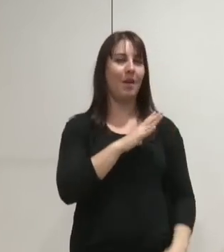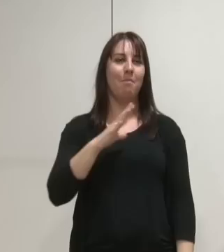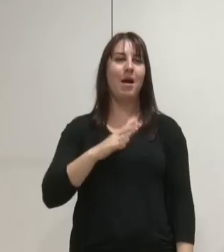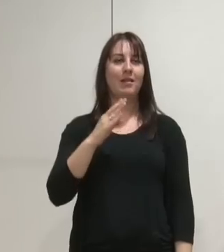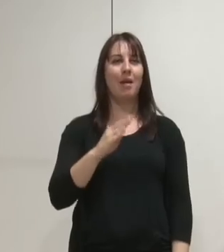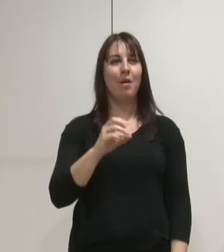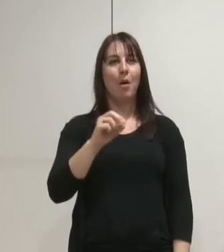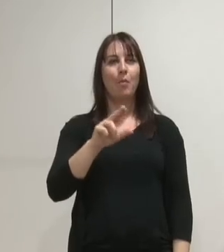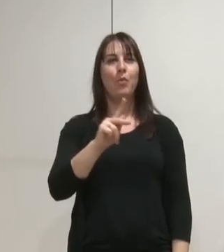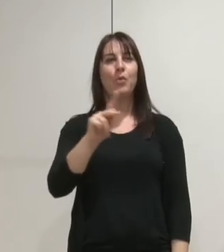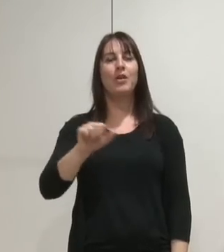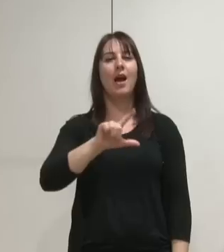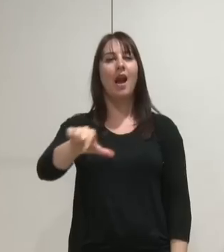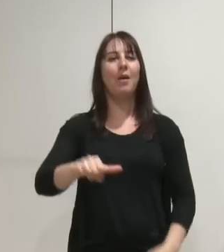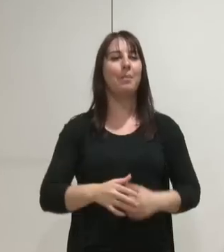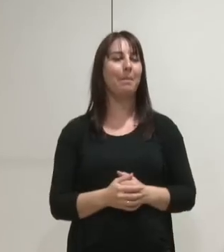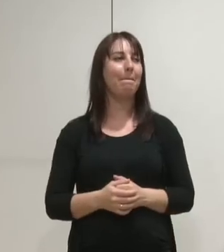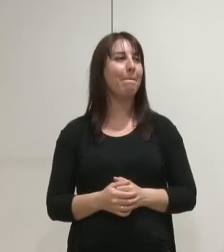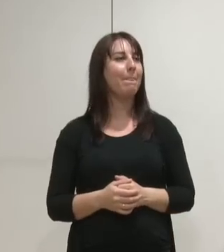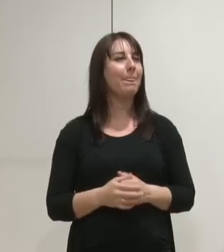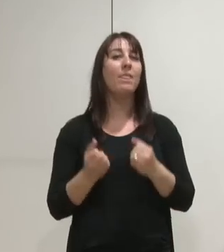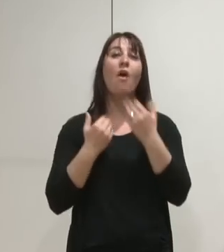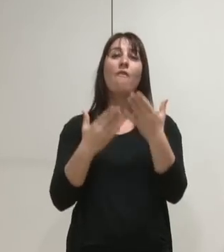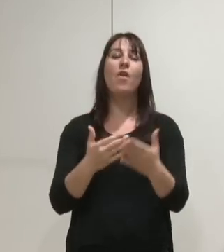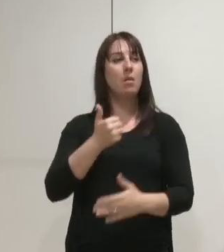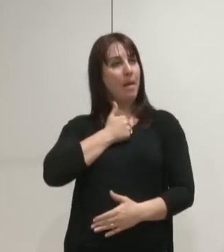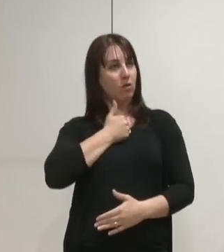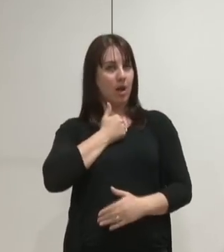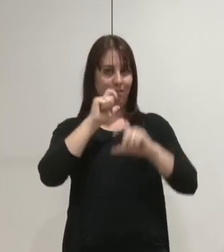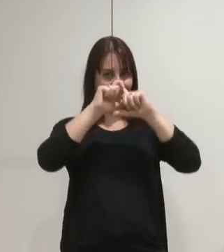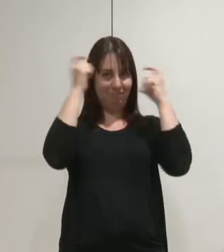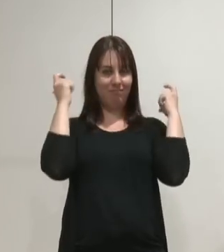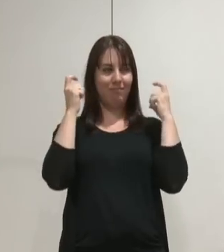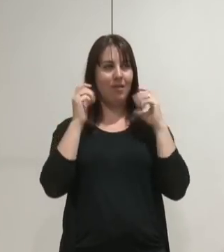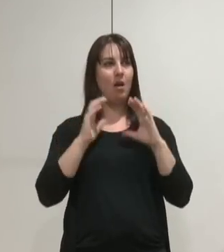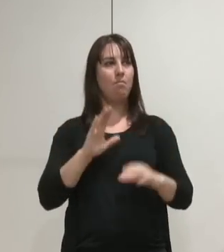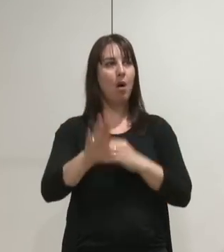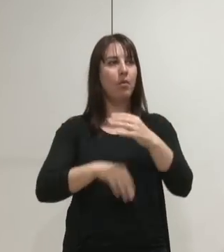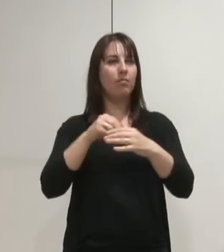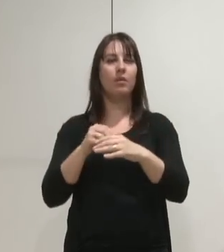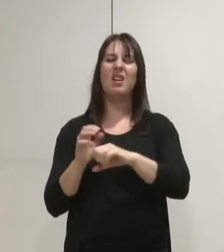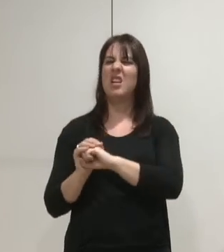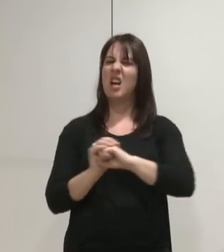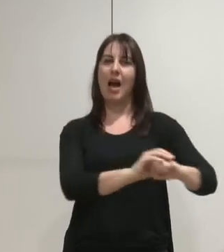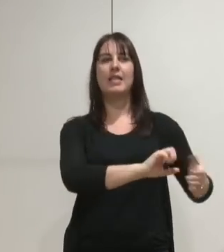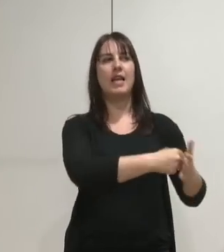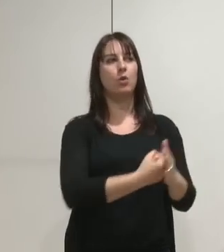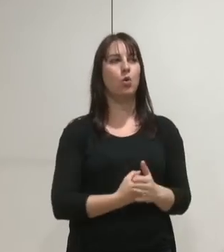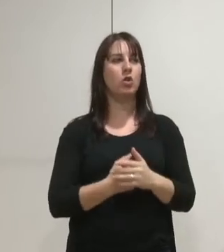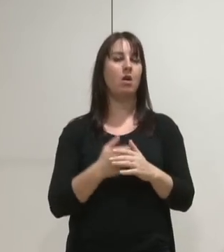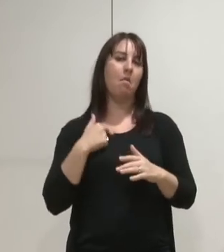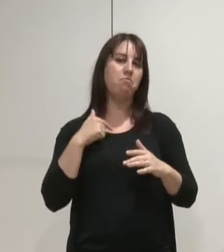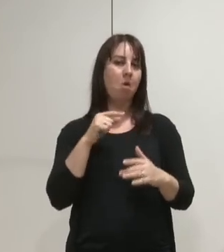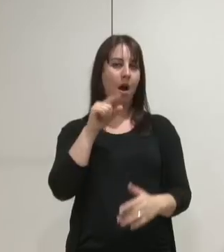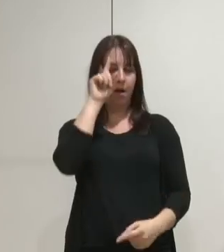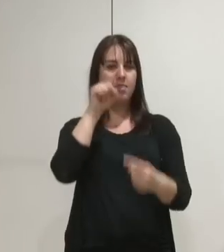bouala une explication de vote titre personnel En tant que membre du Parti radical de gauche euh je m'abstiendrai sur